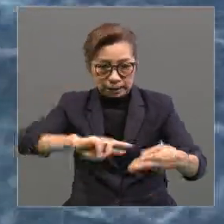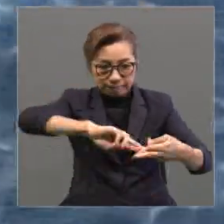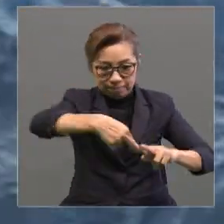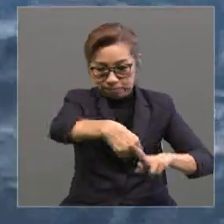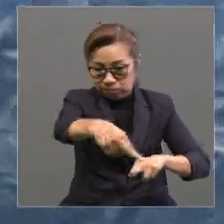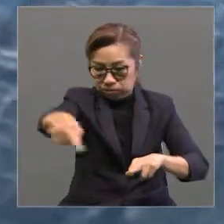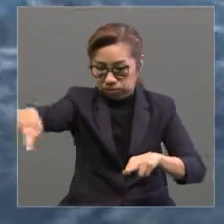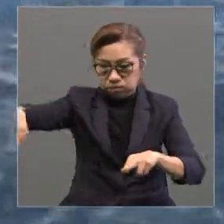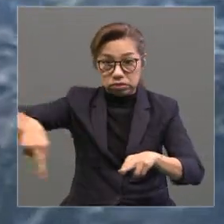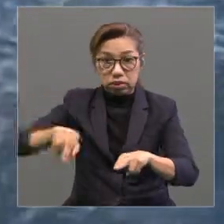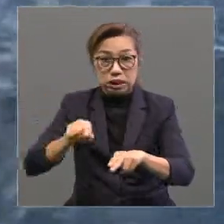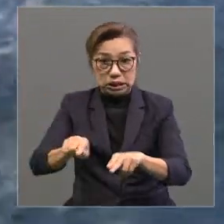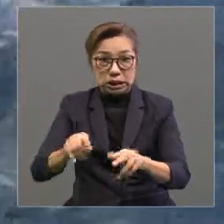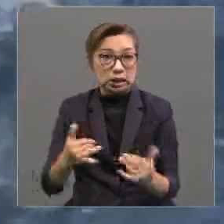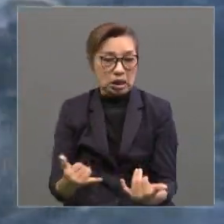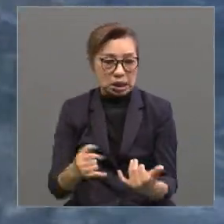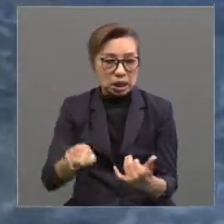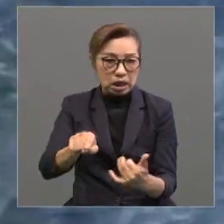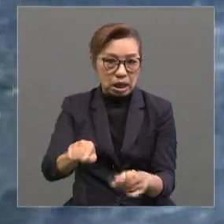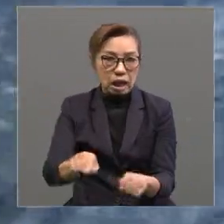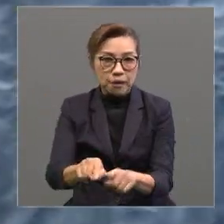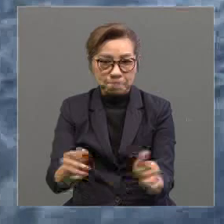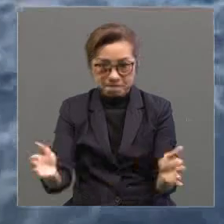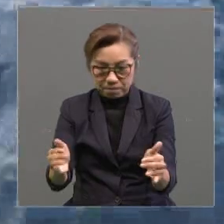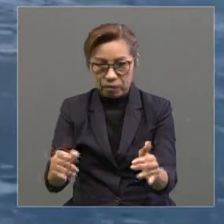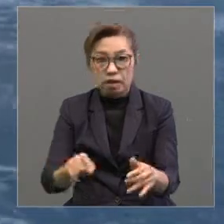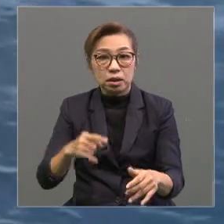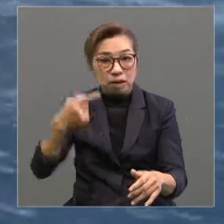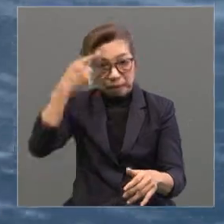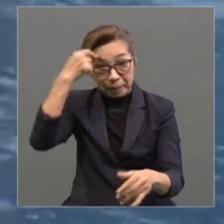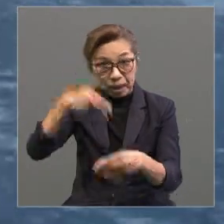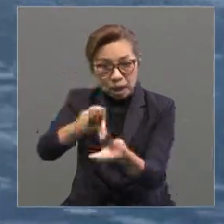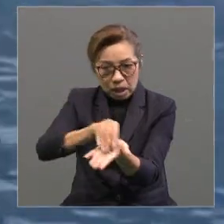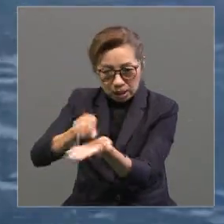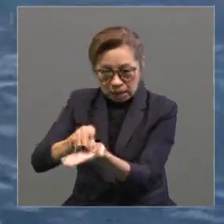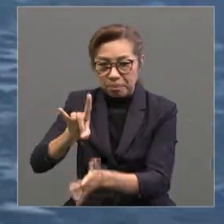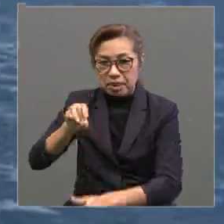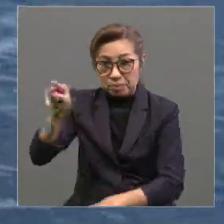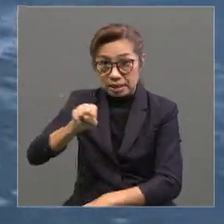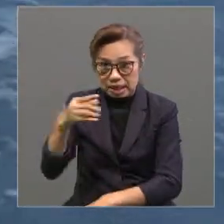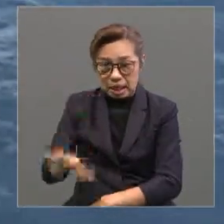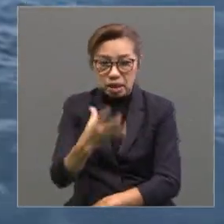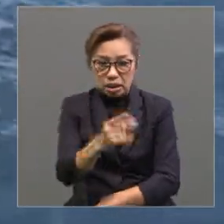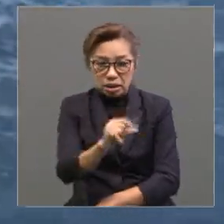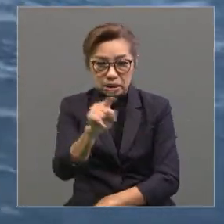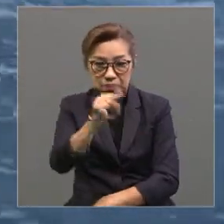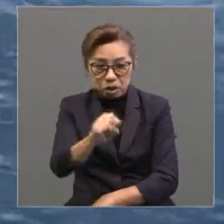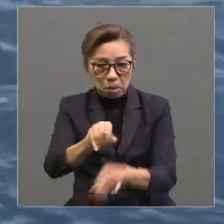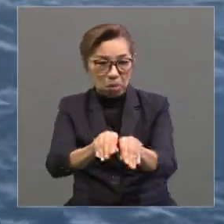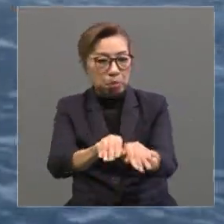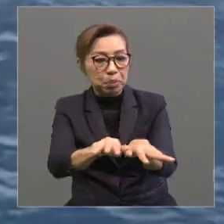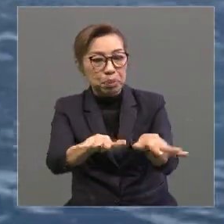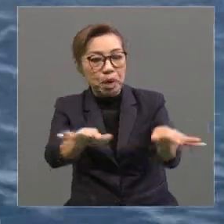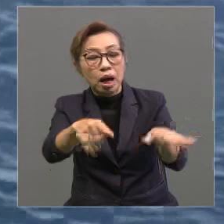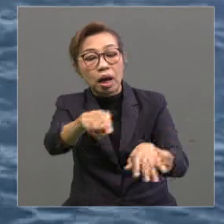ช่วงๆนะครับจนล่าสุดนั้นสามารถขจัดคราบน้ำมันได้แล้วนะครับ 80%ที่เหลืออีก 20%เนี่ยกระจายไปที่